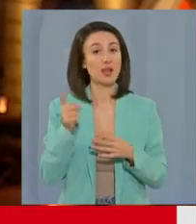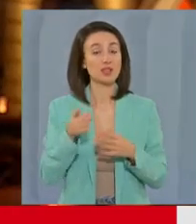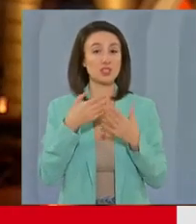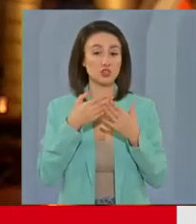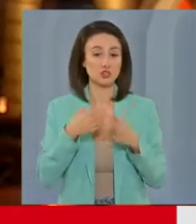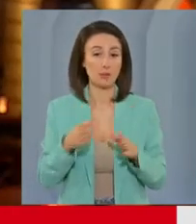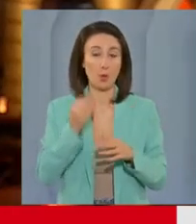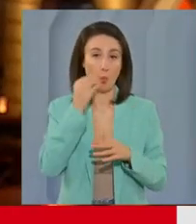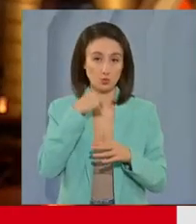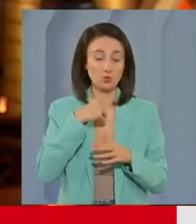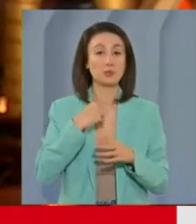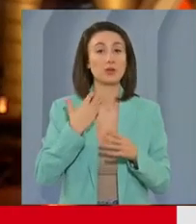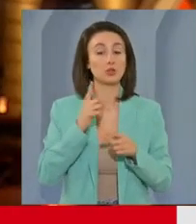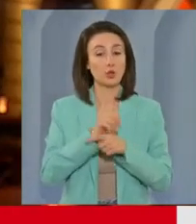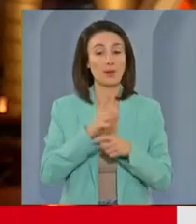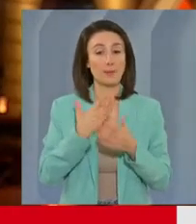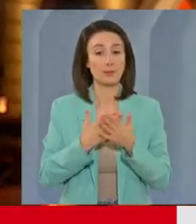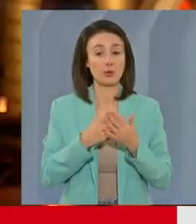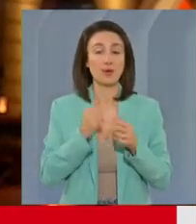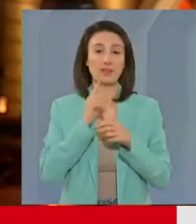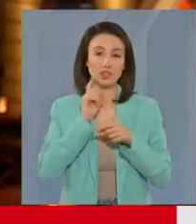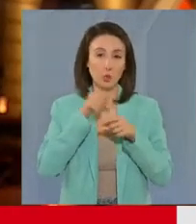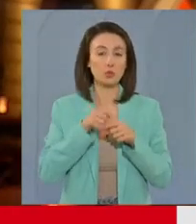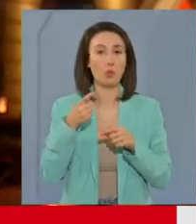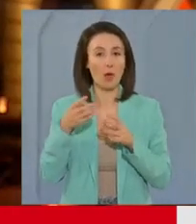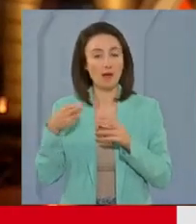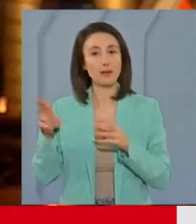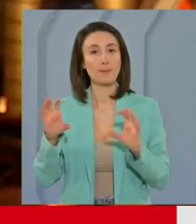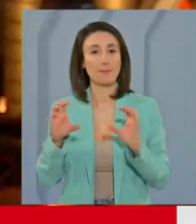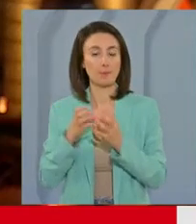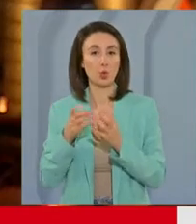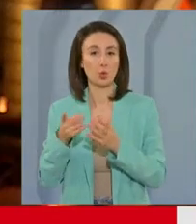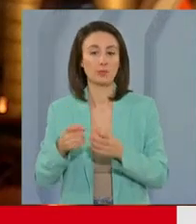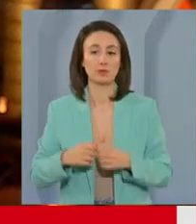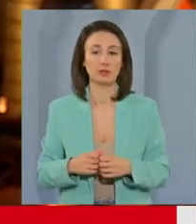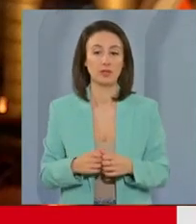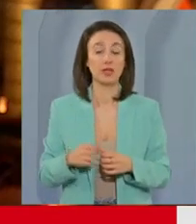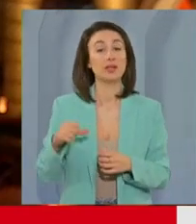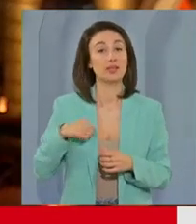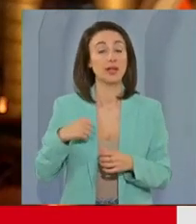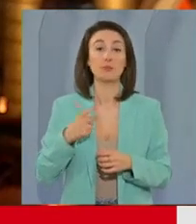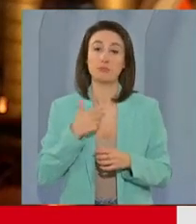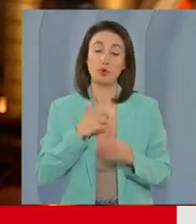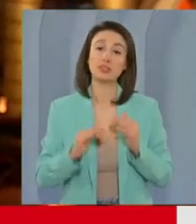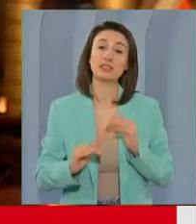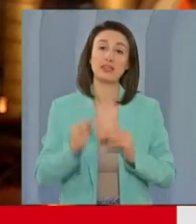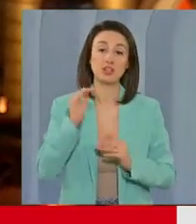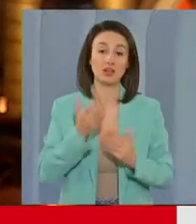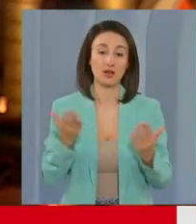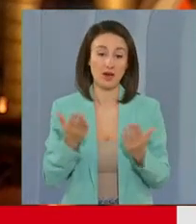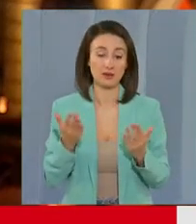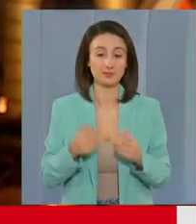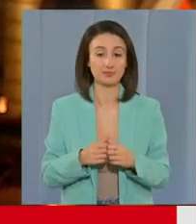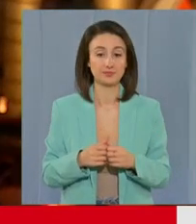debuteze în consum tocmai pentru a face în continuare parte din grupul respectiv de asemenea adolescenții pot crește în contexte în care